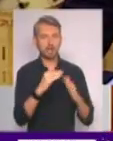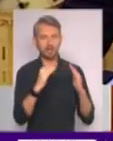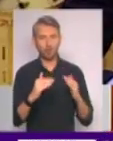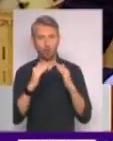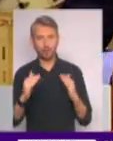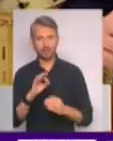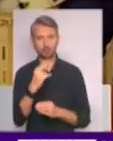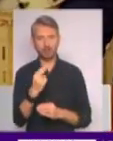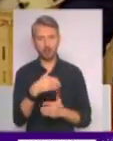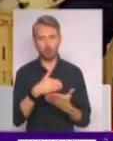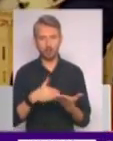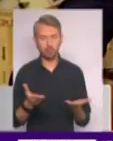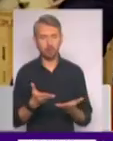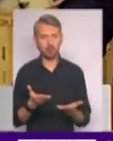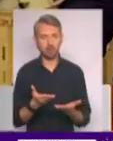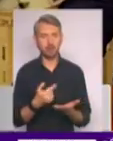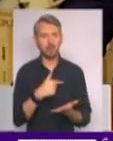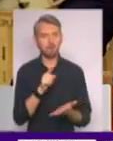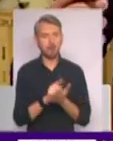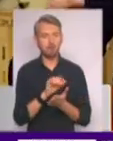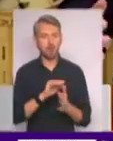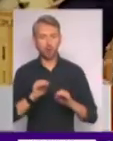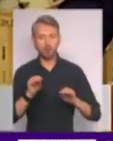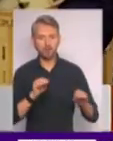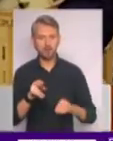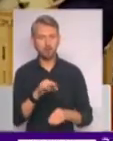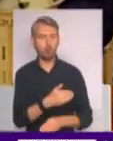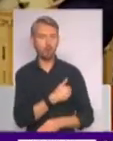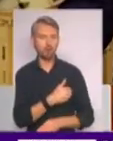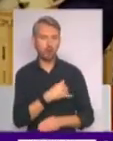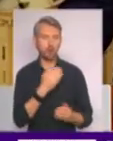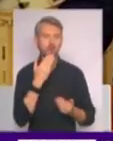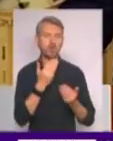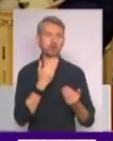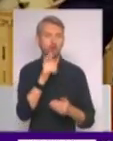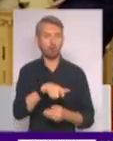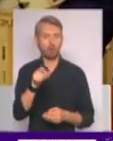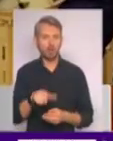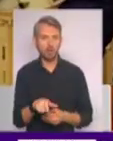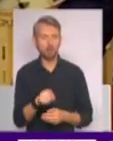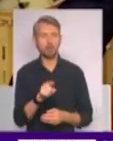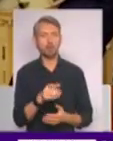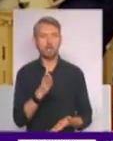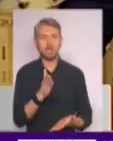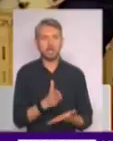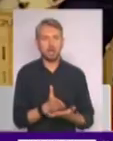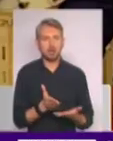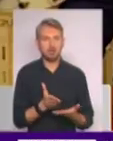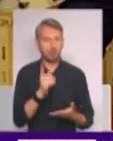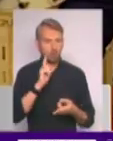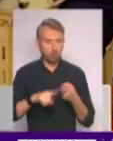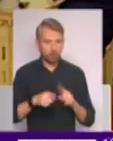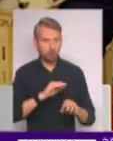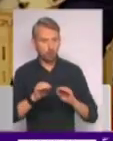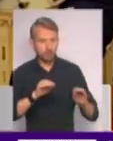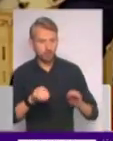соціального хлібу, які я мав би розмістити по бажанню і зверненню громадян, вони є логічно